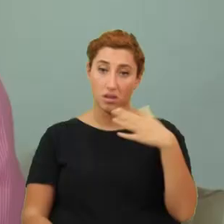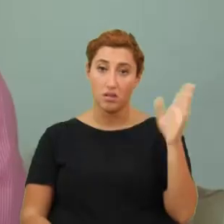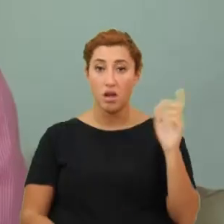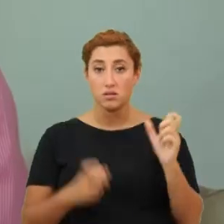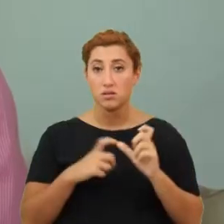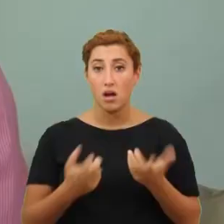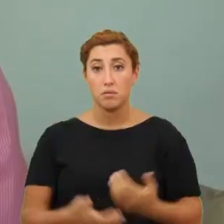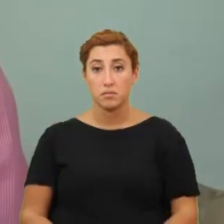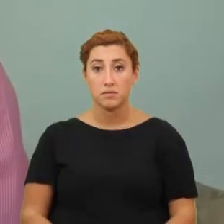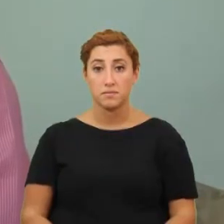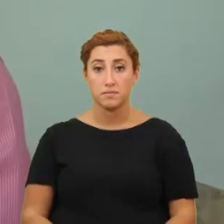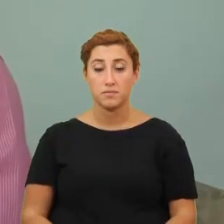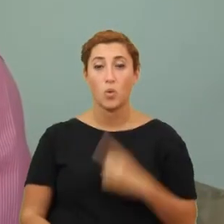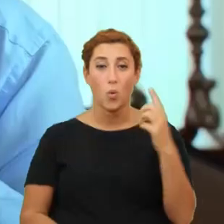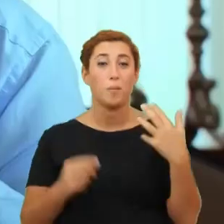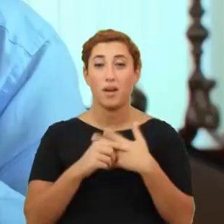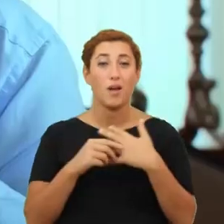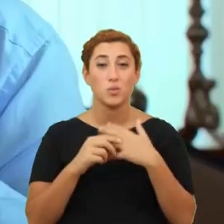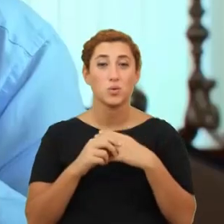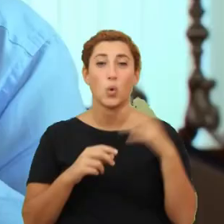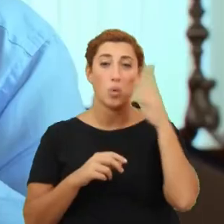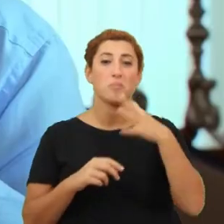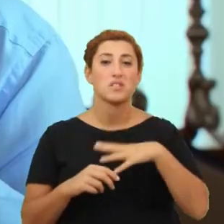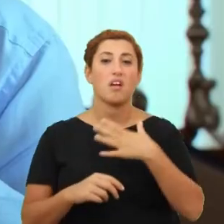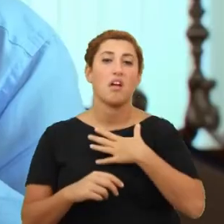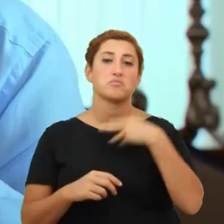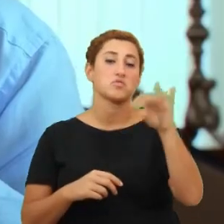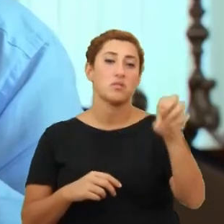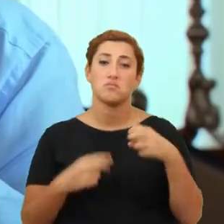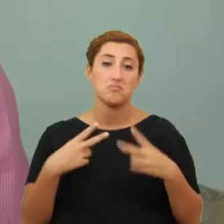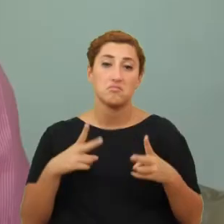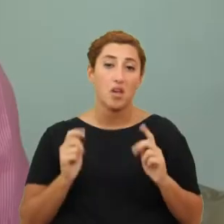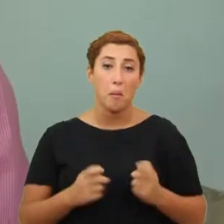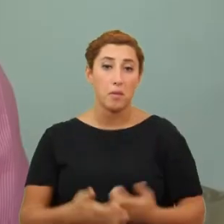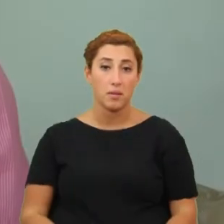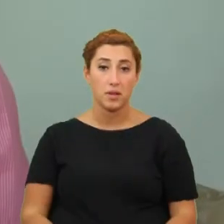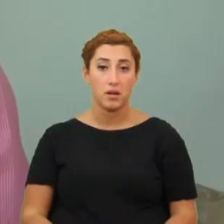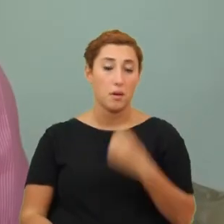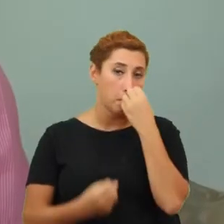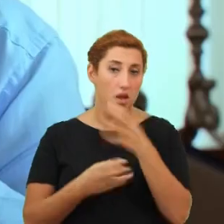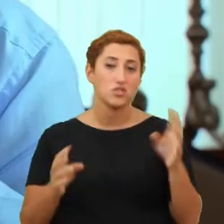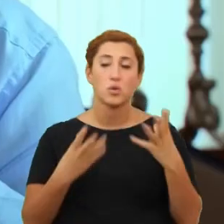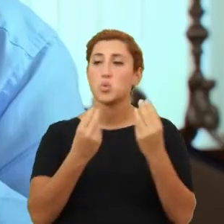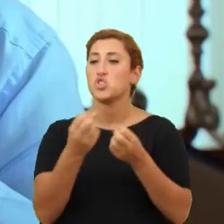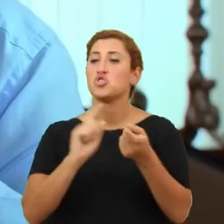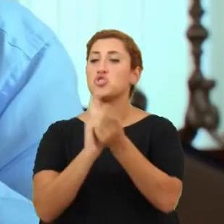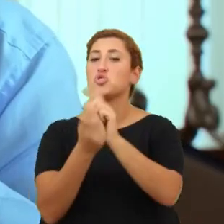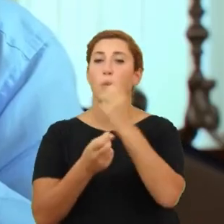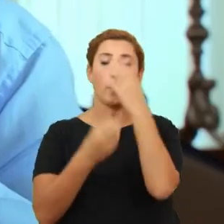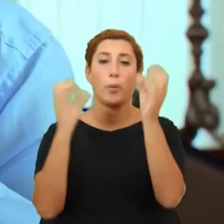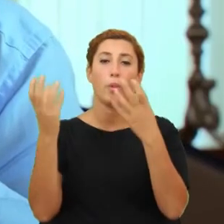Sarp. Ha o pırlanta yüzükten Rüyam istese kendisi alabilir. Bahçede de envai çeşit gül